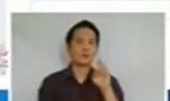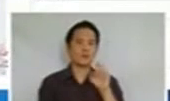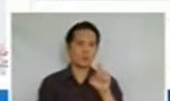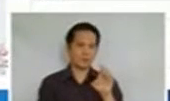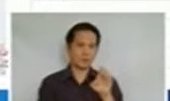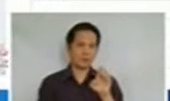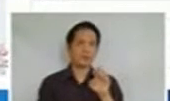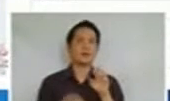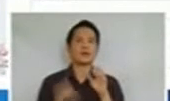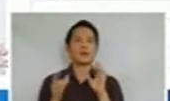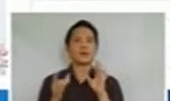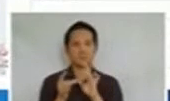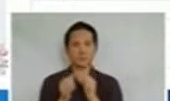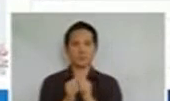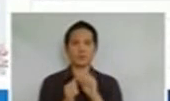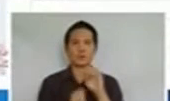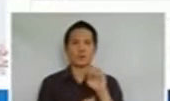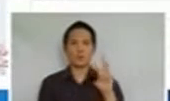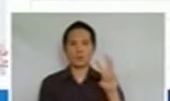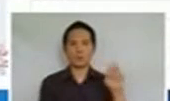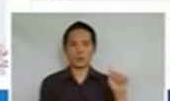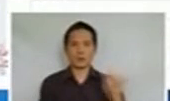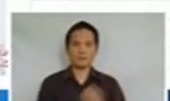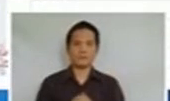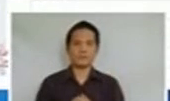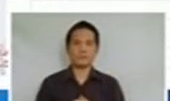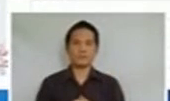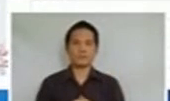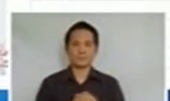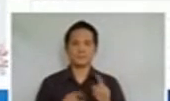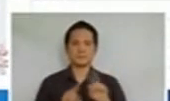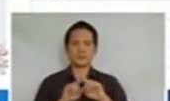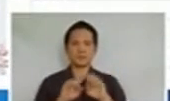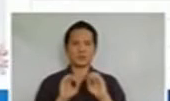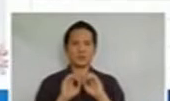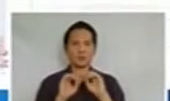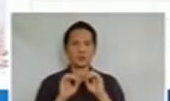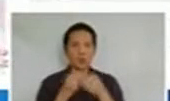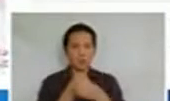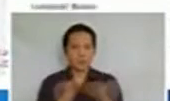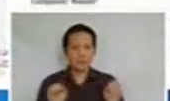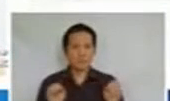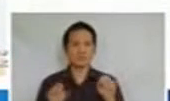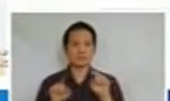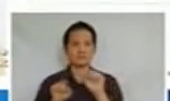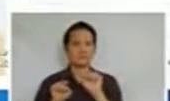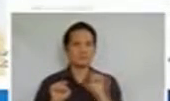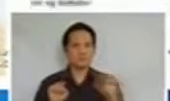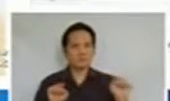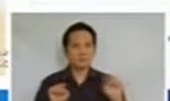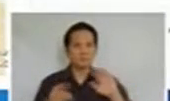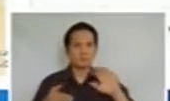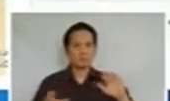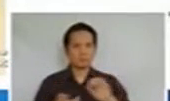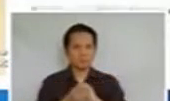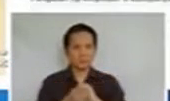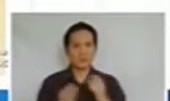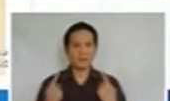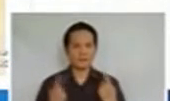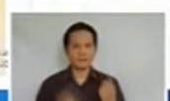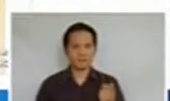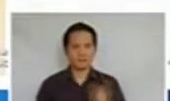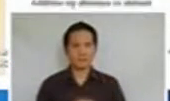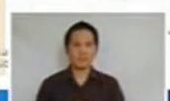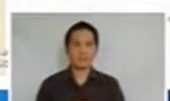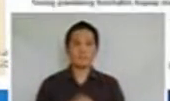po ay maisagawa natin ang mas coordinated at mas epektibong pagtanggap sa kanila pagdating nila dito